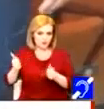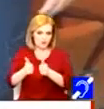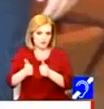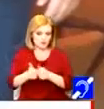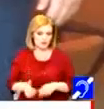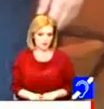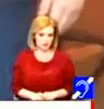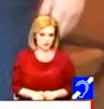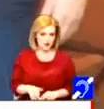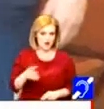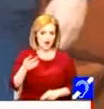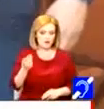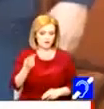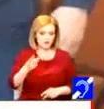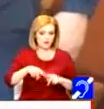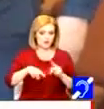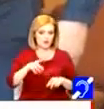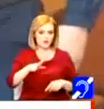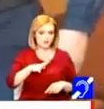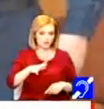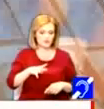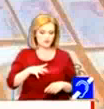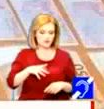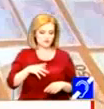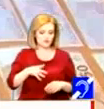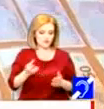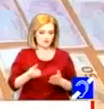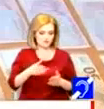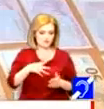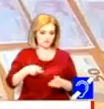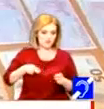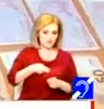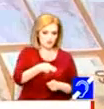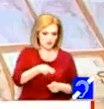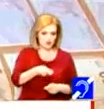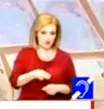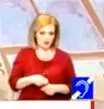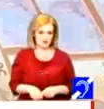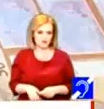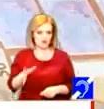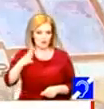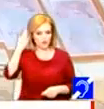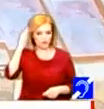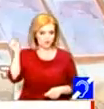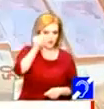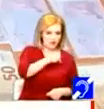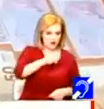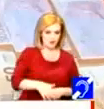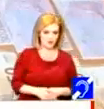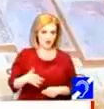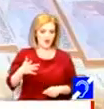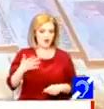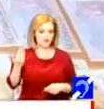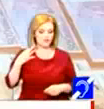părinții. Pe trupurile victimelor au fost găsite semne de moarte violentă. Cei doi au fost înjunghiați și loviți la cap. Suspectul, fiul lor,